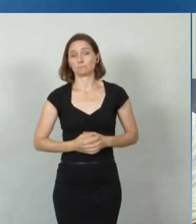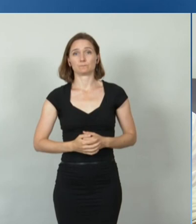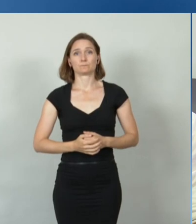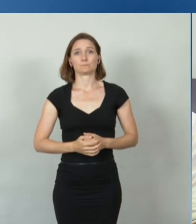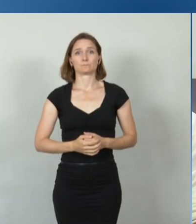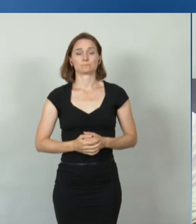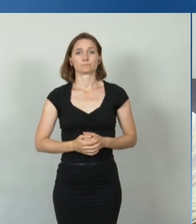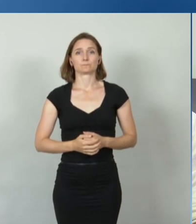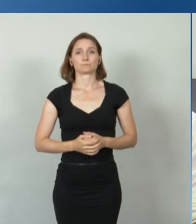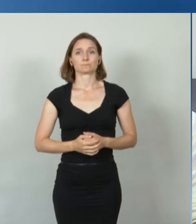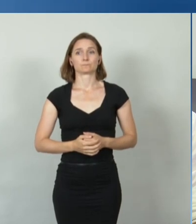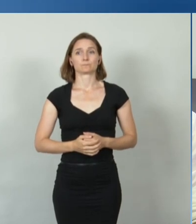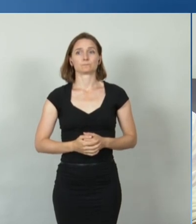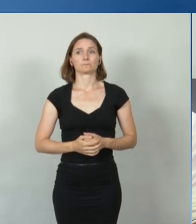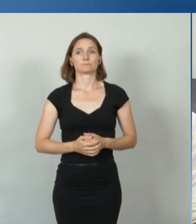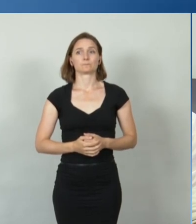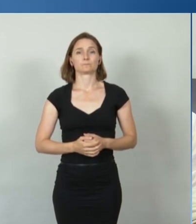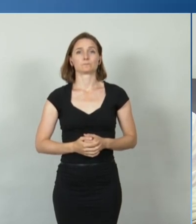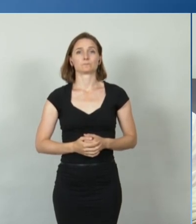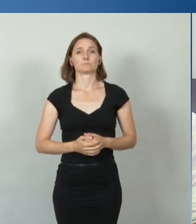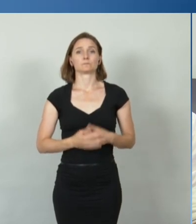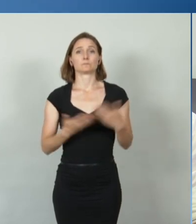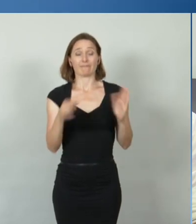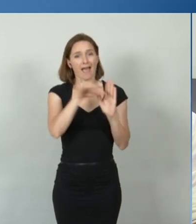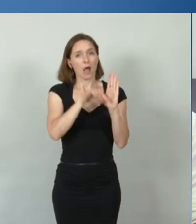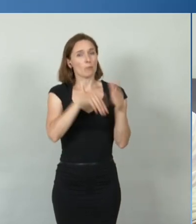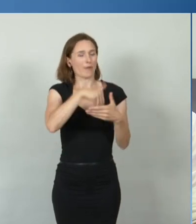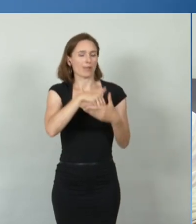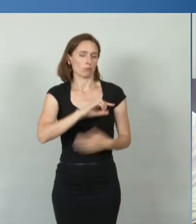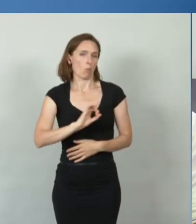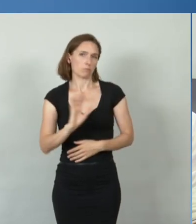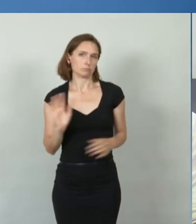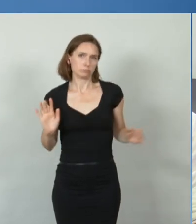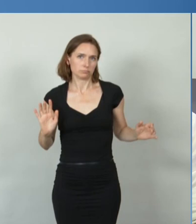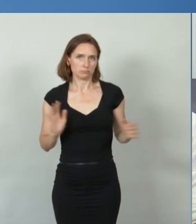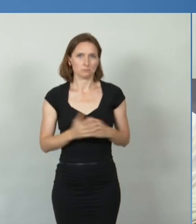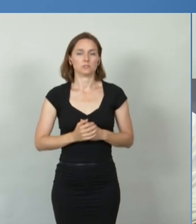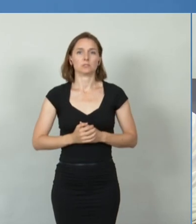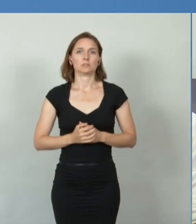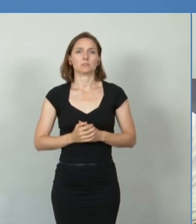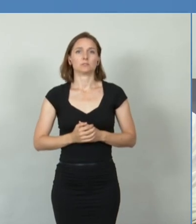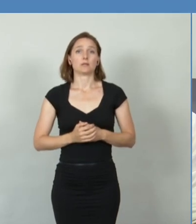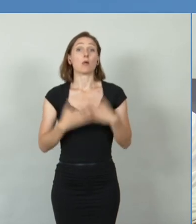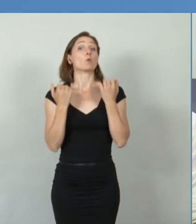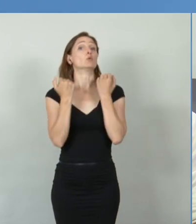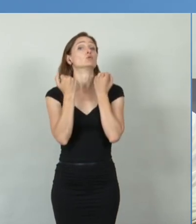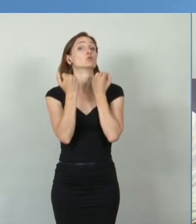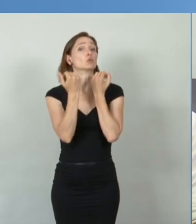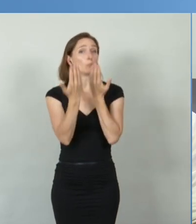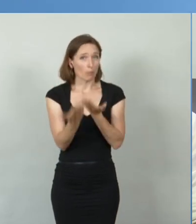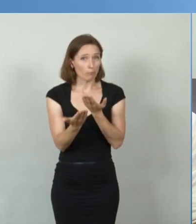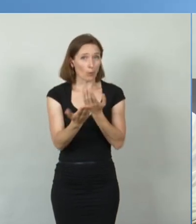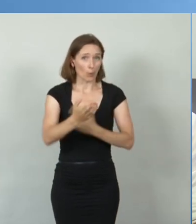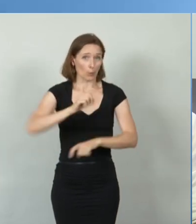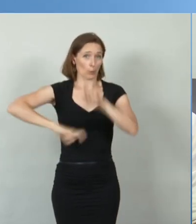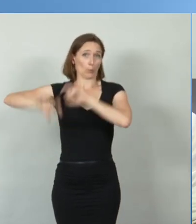alors nous non c'est pas le règlement intérieur en l'occurrence je vous propose de reprendre donc le fil du conseil